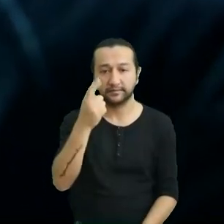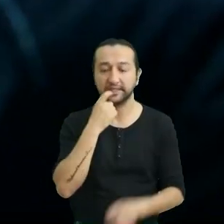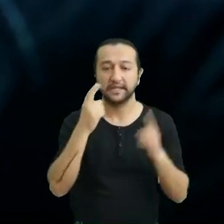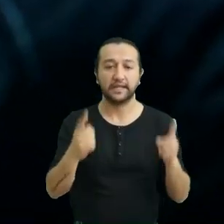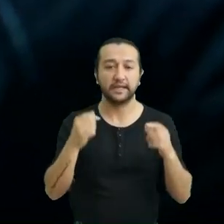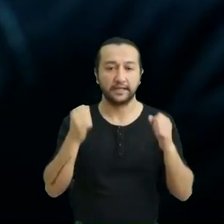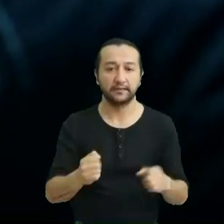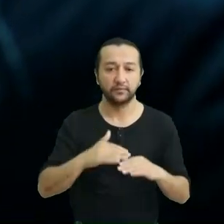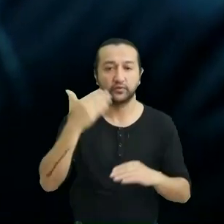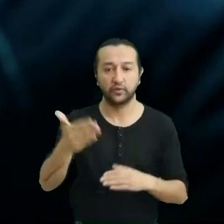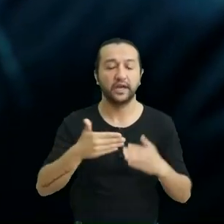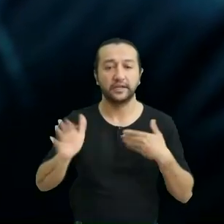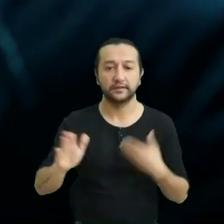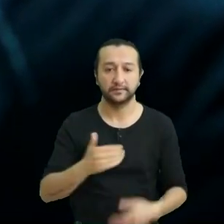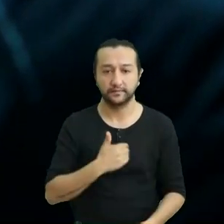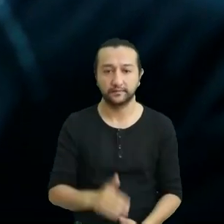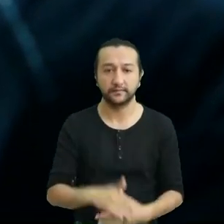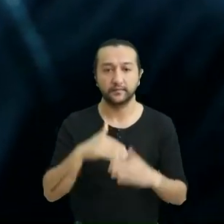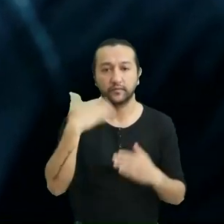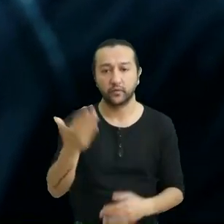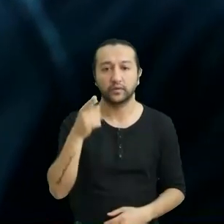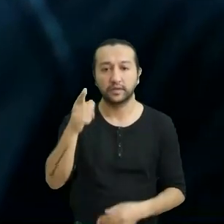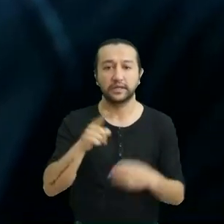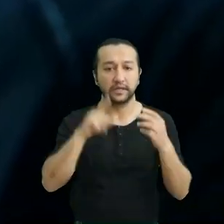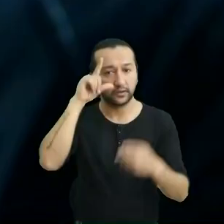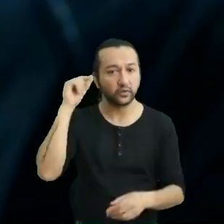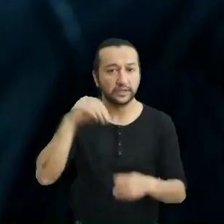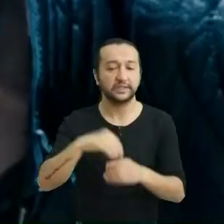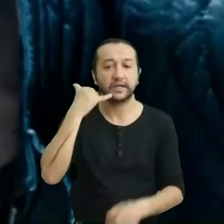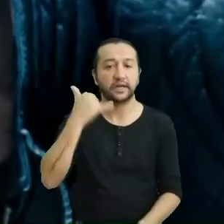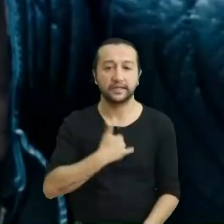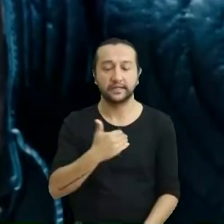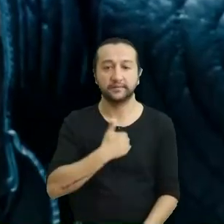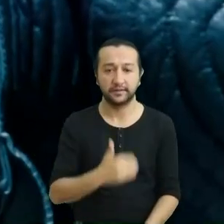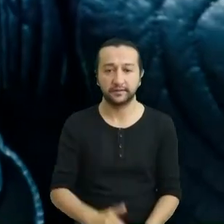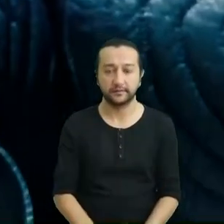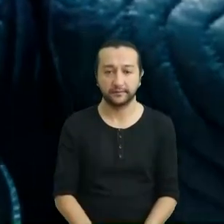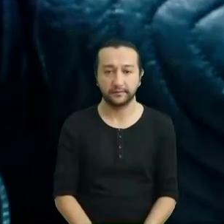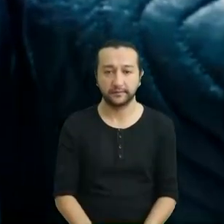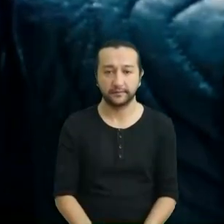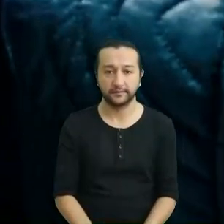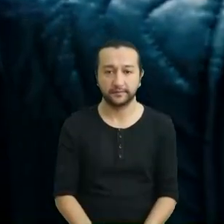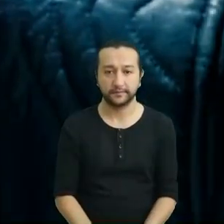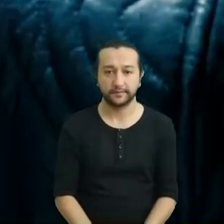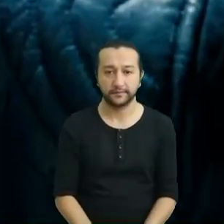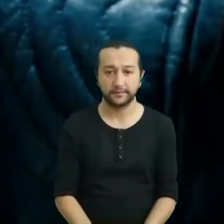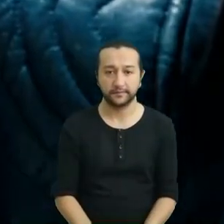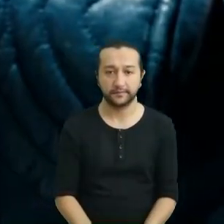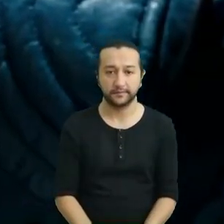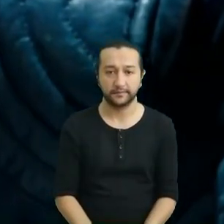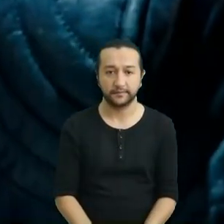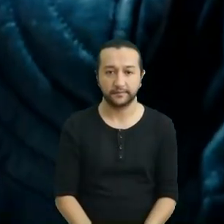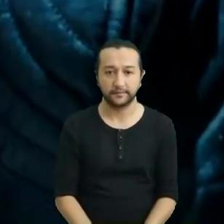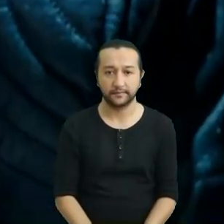1 yıl. Sonra ayrıldım. Sonunda Mikanos'a sizinkiler aldılar beni. Hamza başını soluna çevirip düşüncelere daldı.